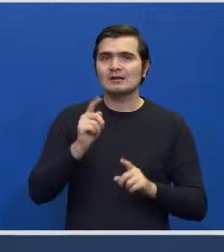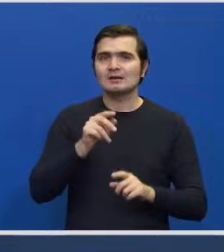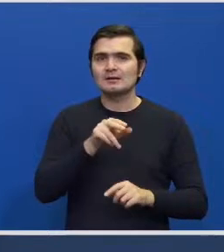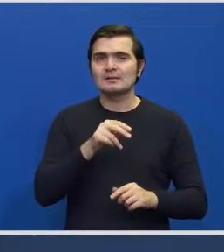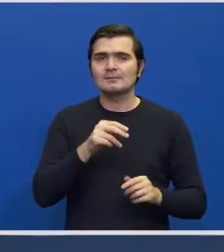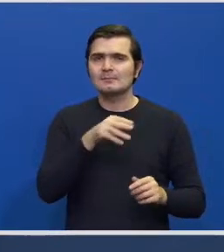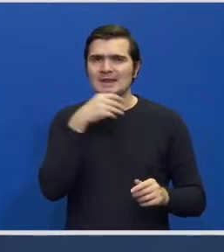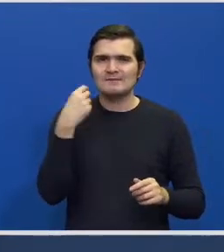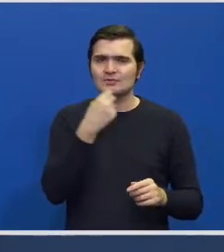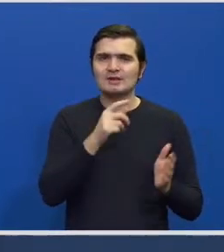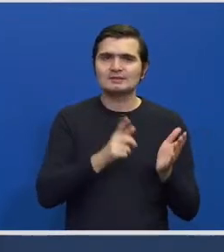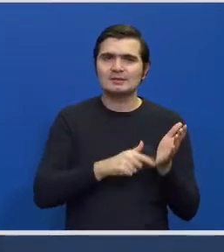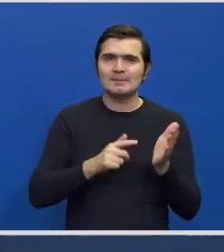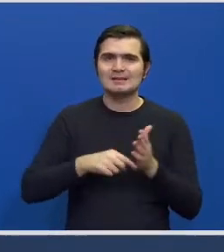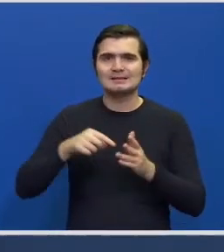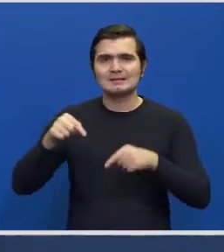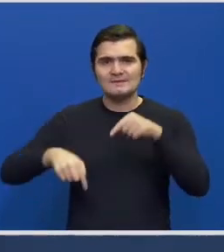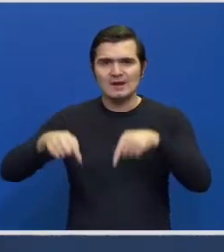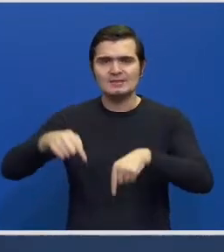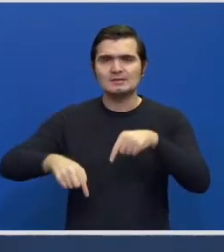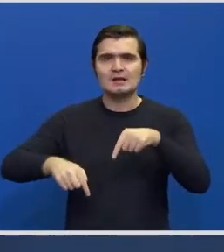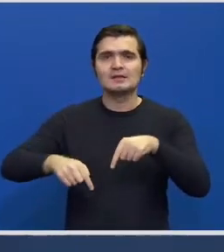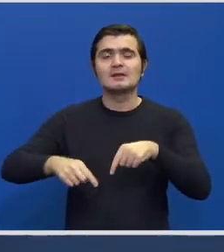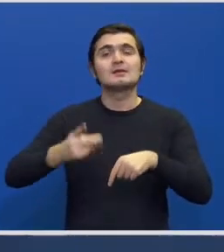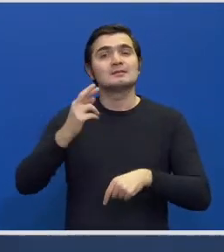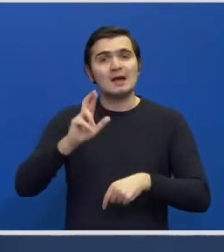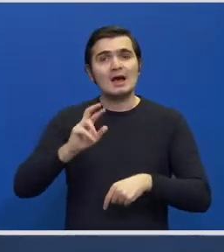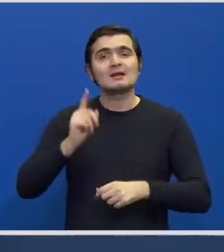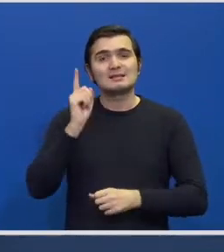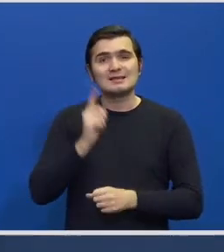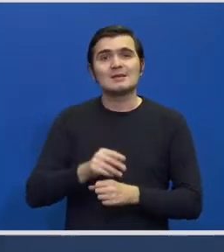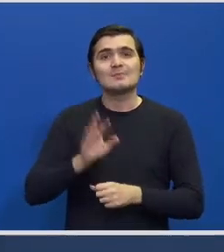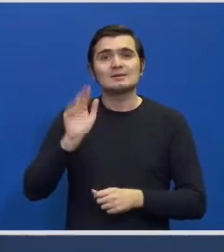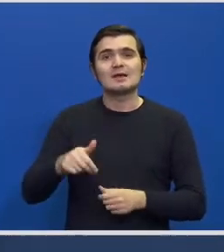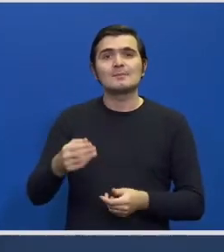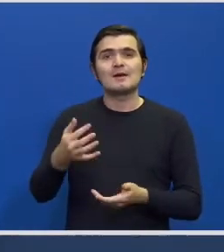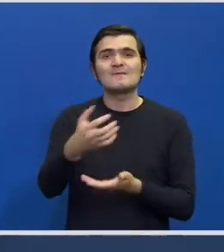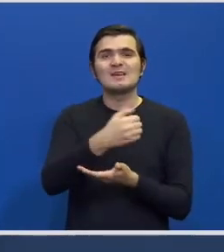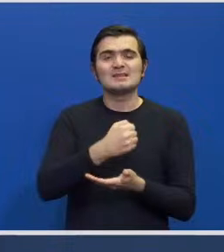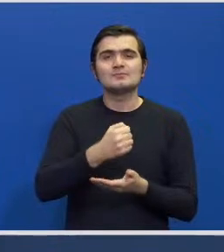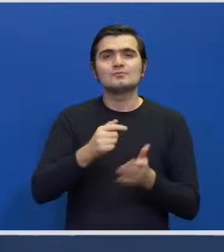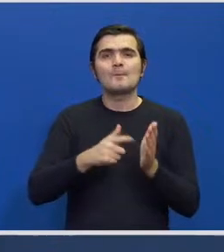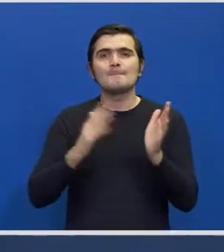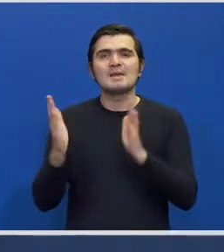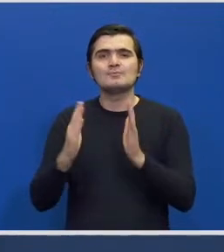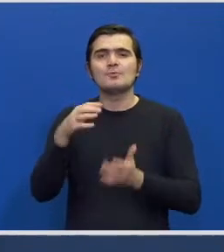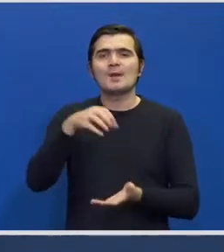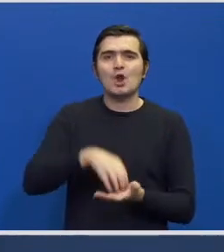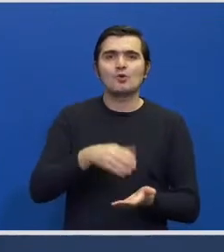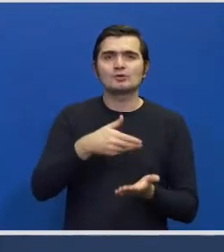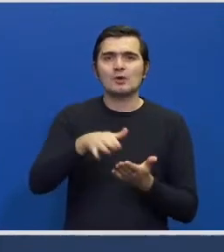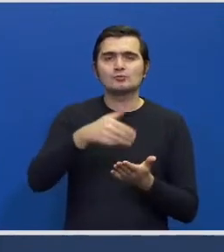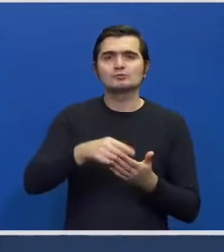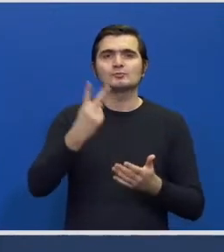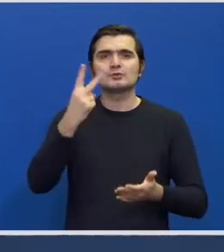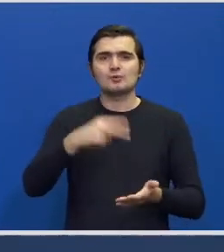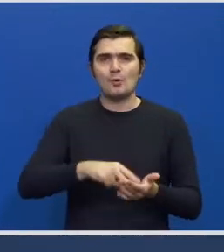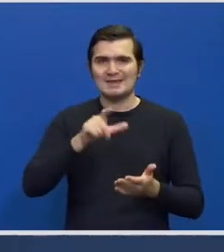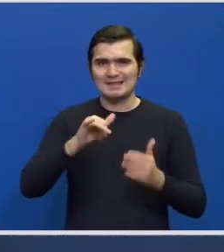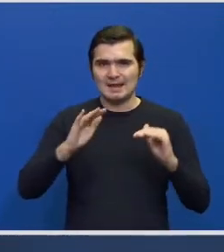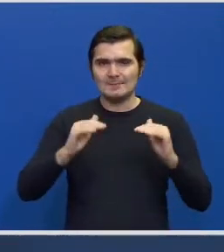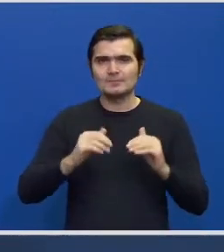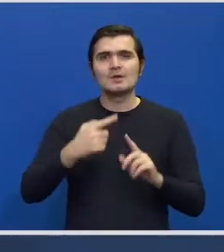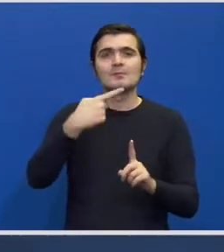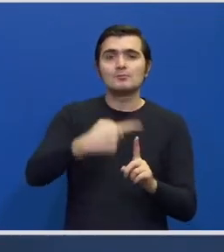care beneficiază de pensie de invaliditate cu condiția venitului mediu pe loc de consum